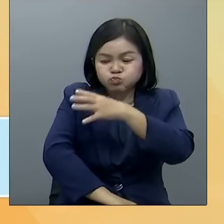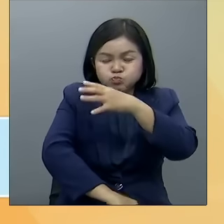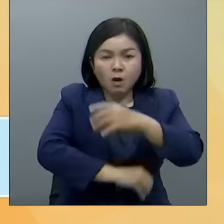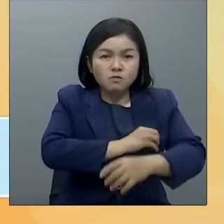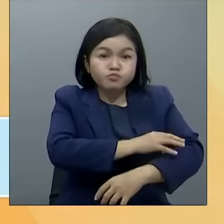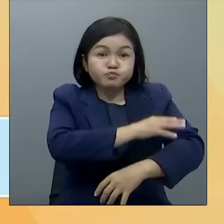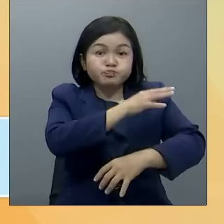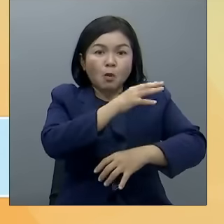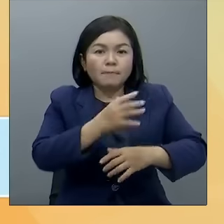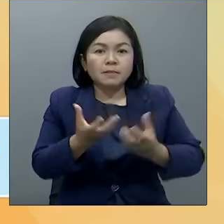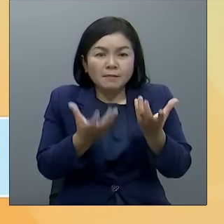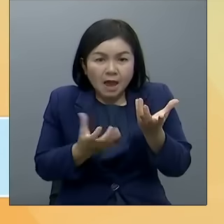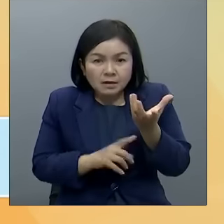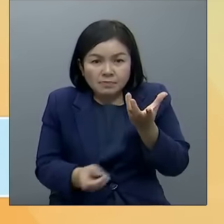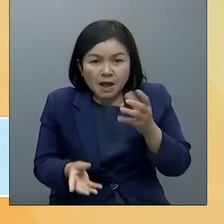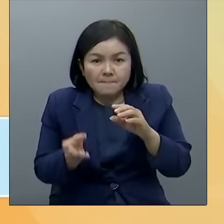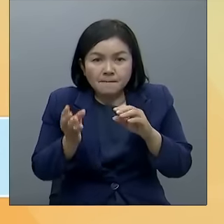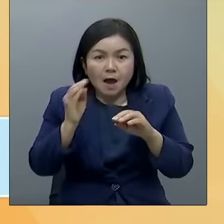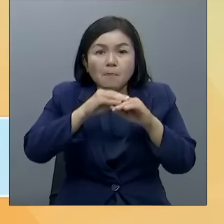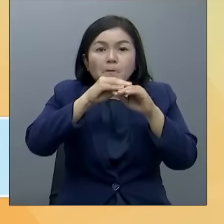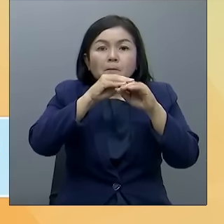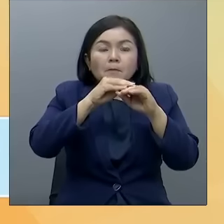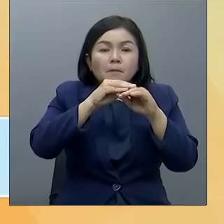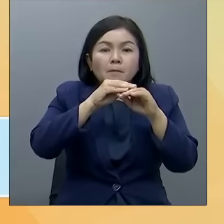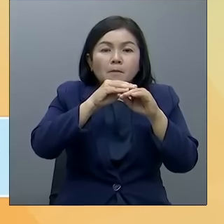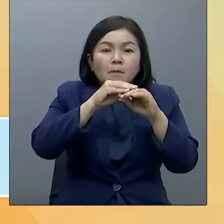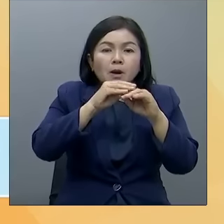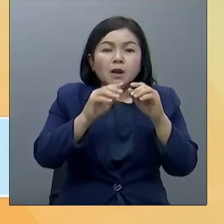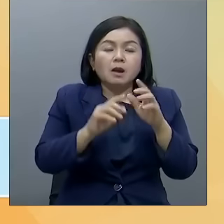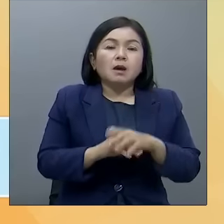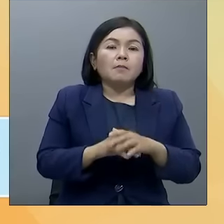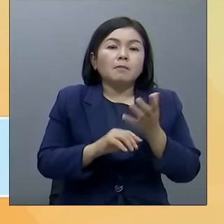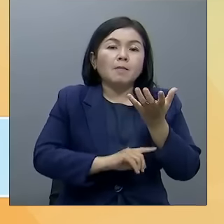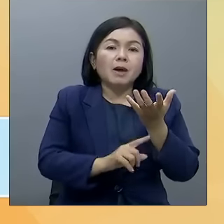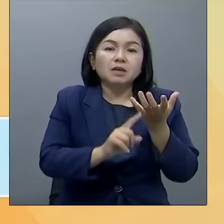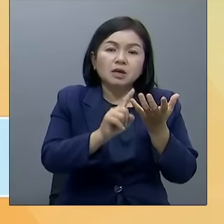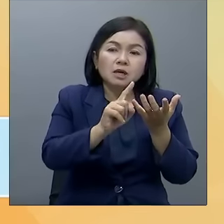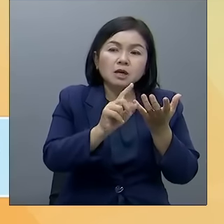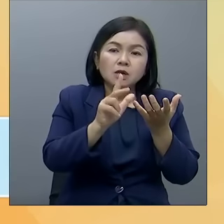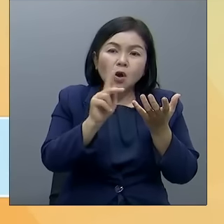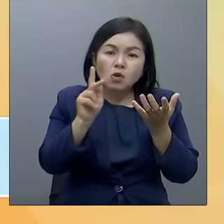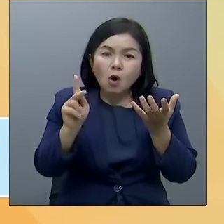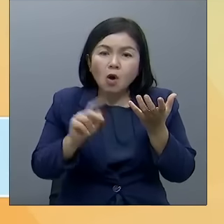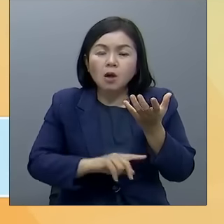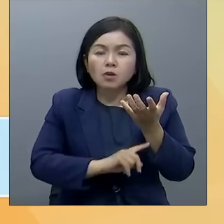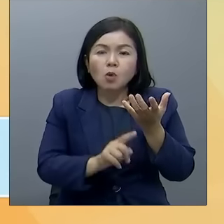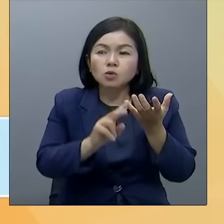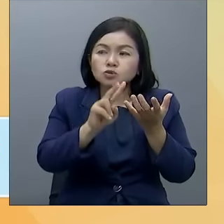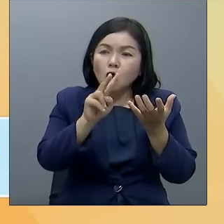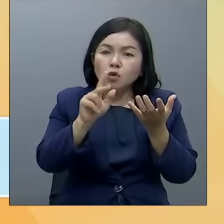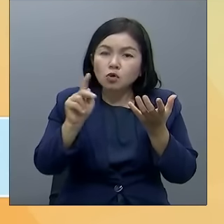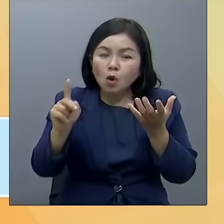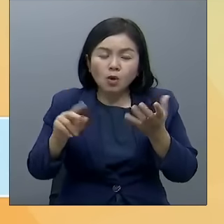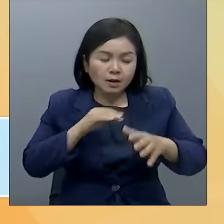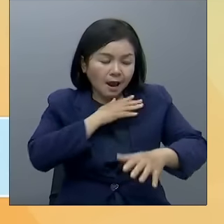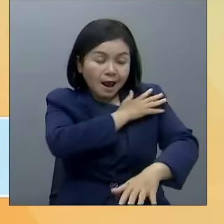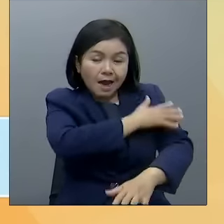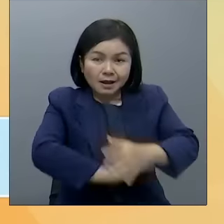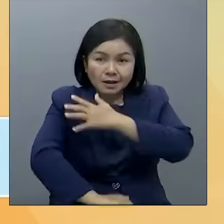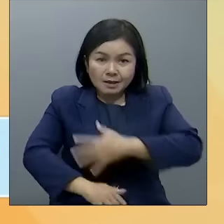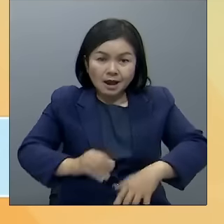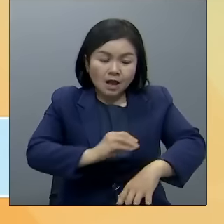รวดเร็วนะครับยกตัวอย่างเช่นวัน2วันน้ำหนักตัว1โล2โลนะครับหรือมีอาการบวมโดยเฉพาะถ้าเราสังเกตเราล